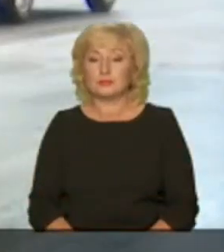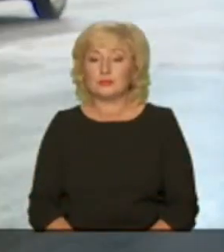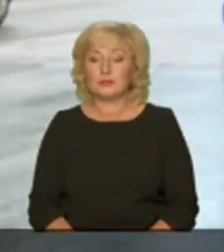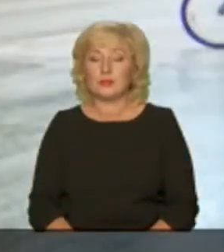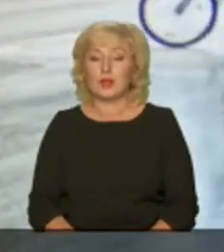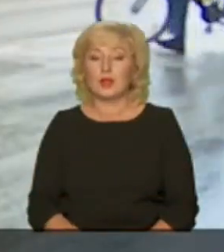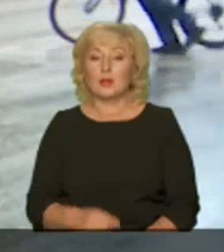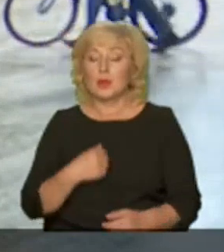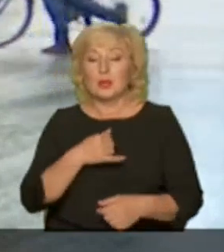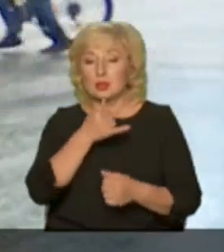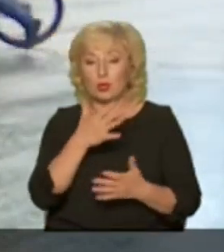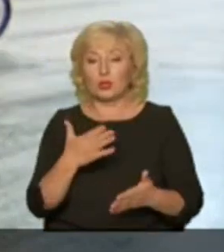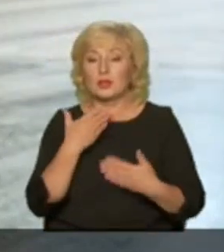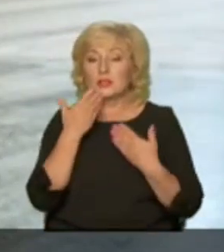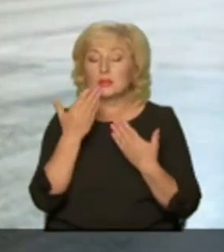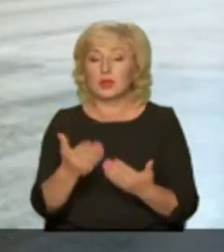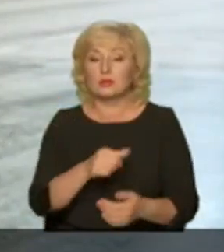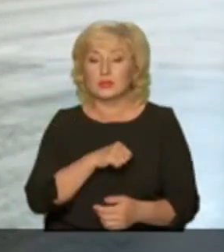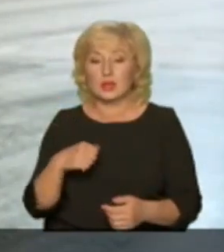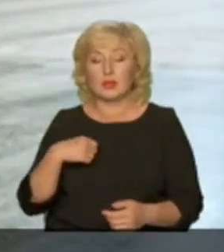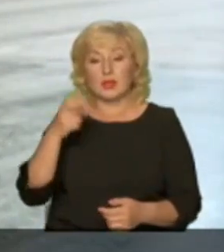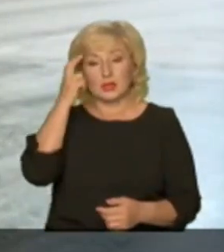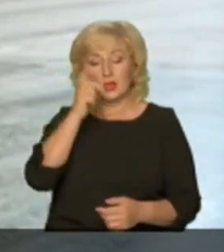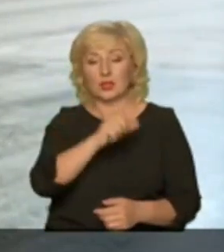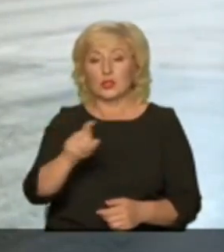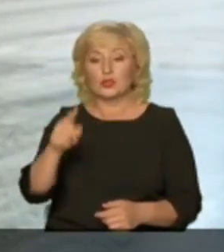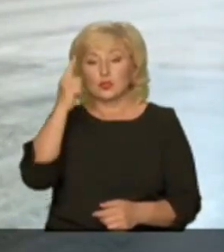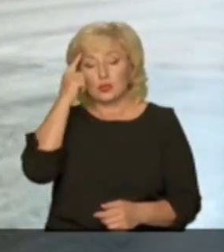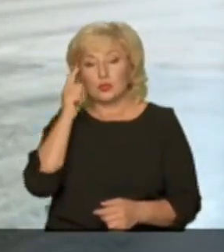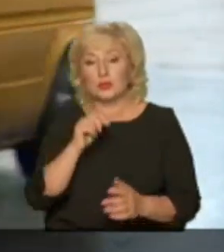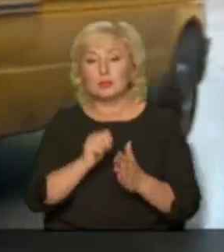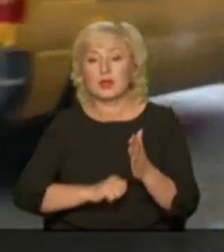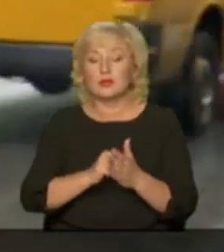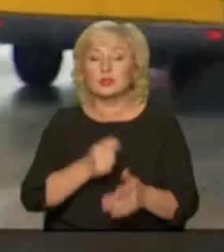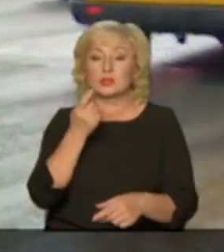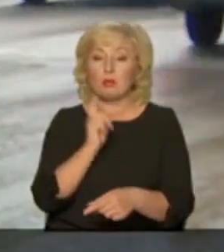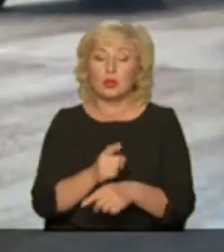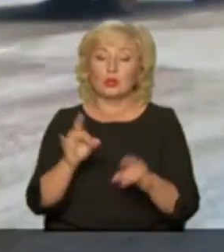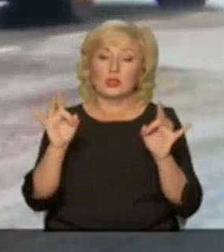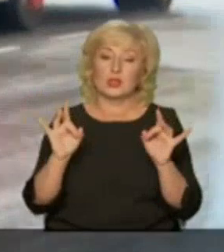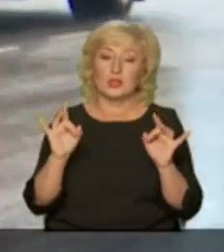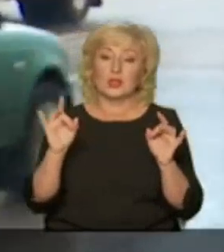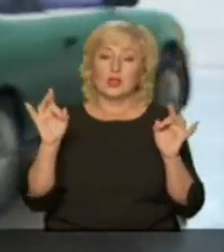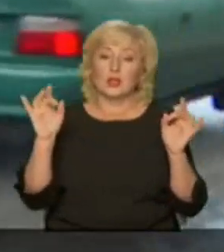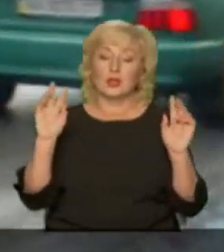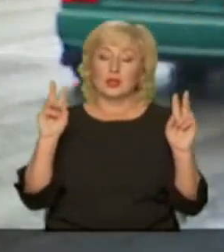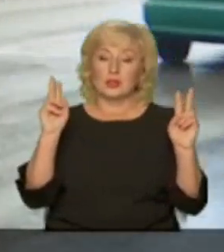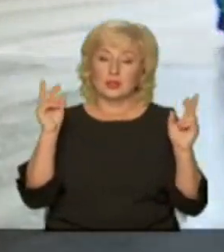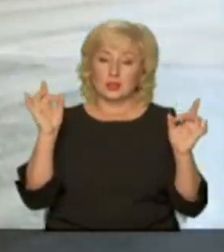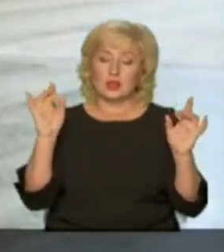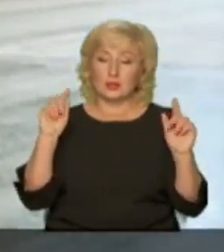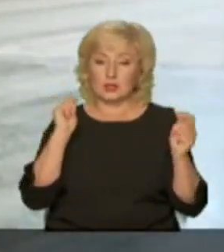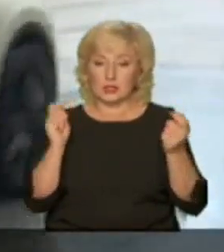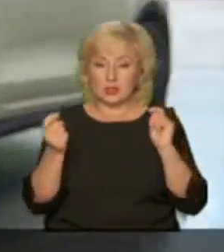Ми, звісно, не могли не запитати і в самих киян, що ж вони думають з приводу заборони дискотек, чи за, чи проти, і взагалі, чи ходять